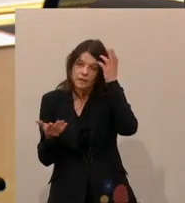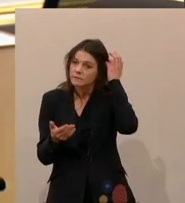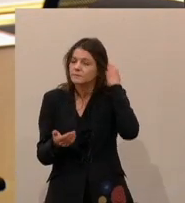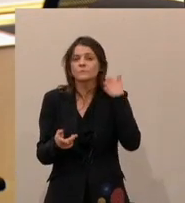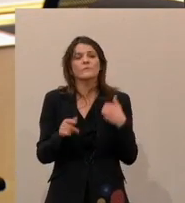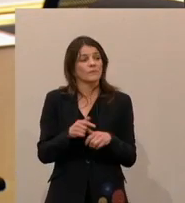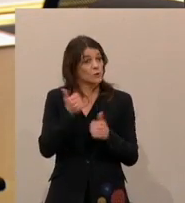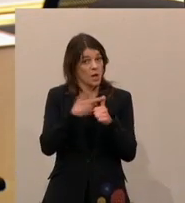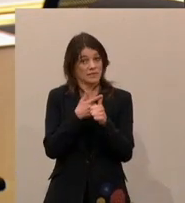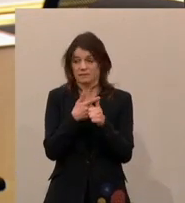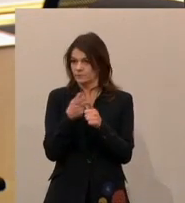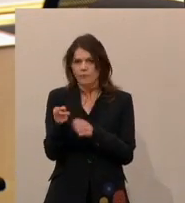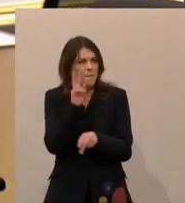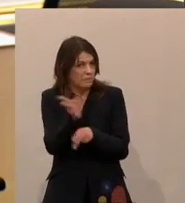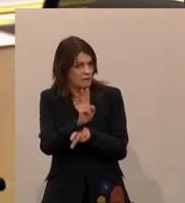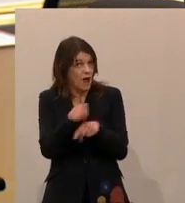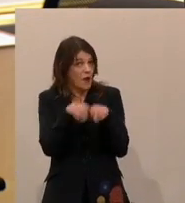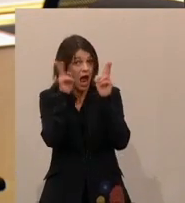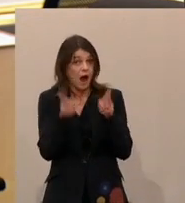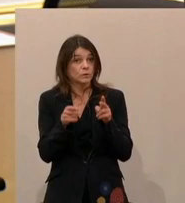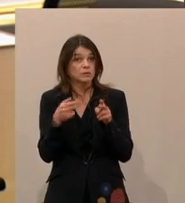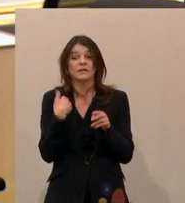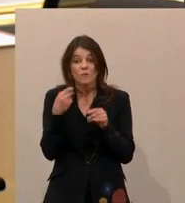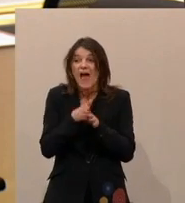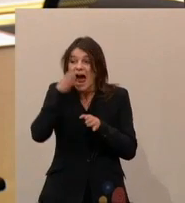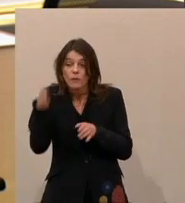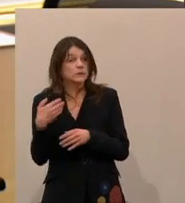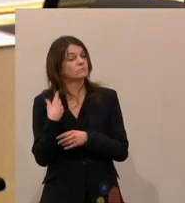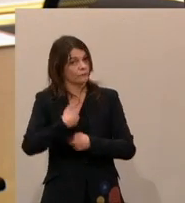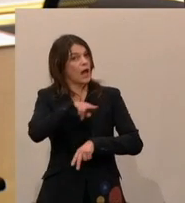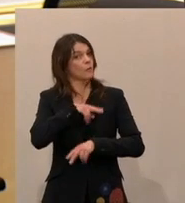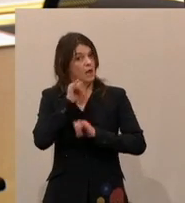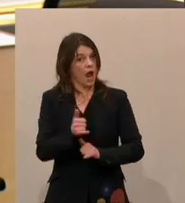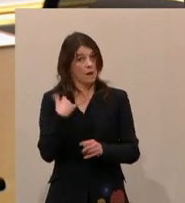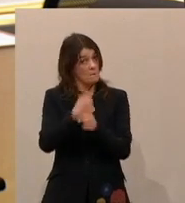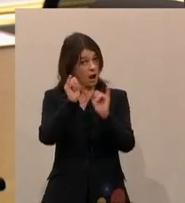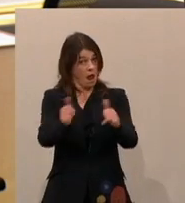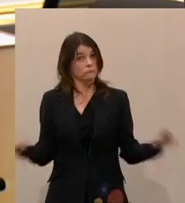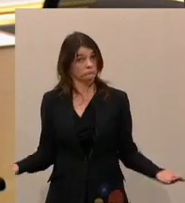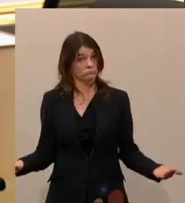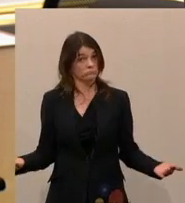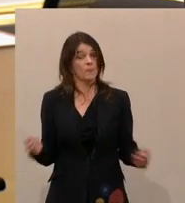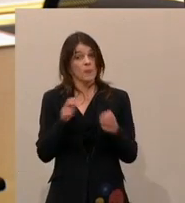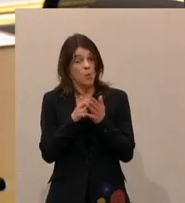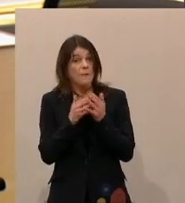in erster Linie für die Bewachung dieses Hauses von außen her zuständig sind. Und das tun wir auch. Und darüber hinaus bieten